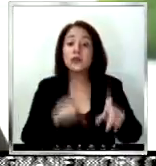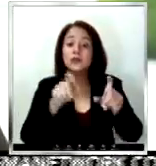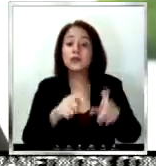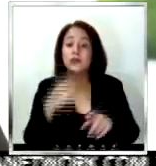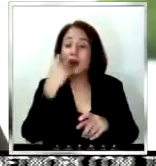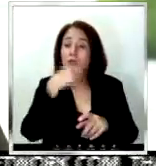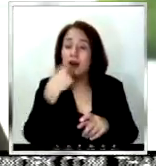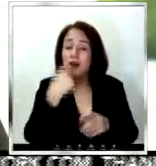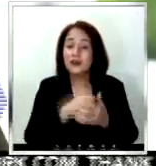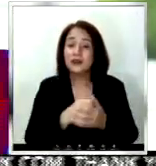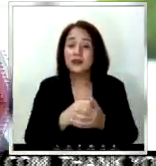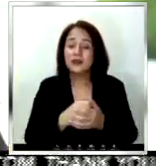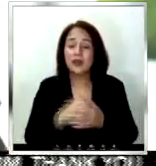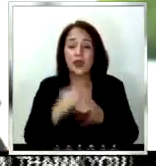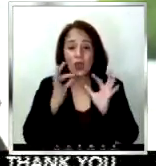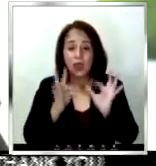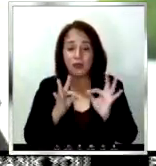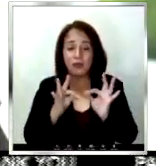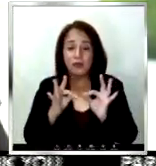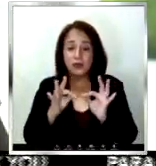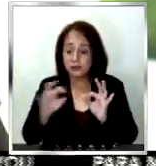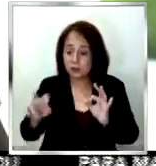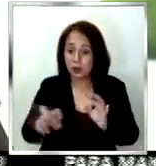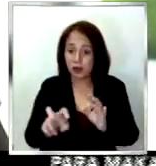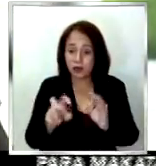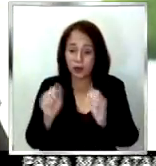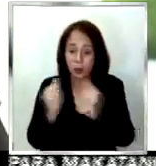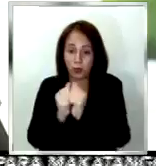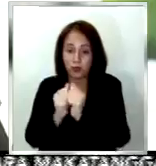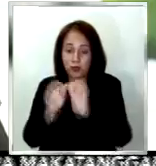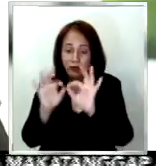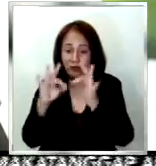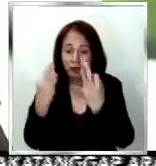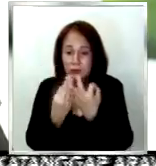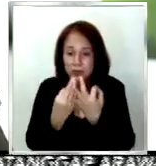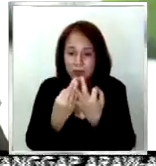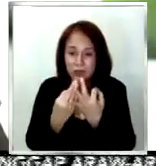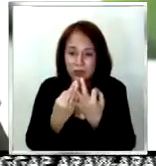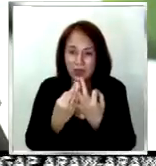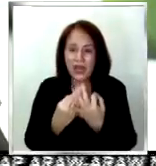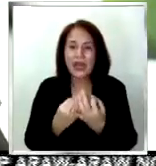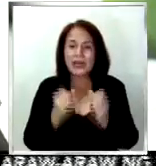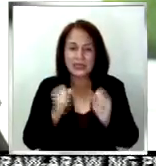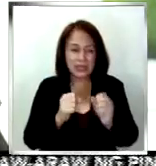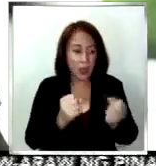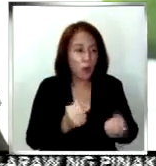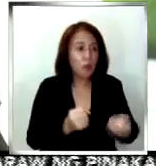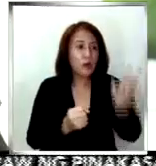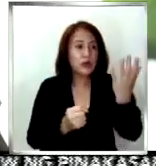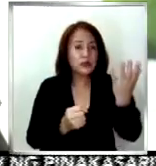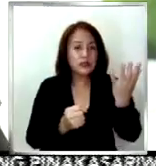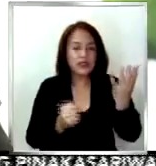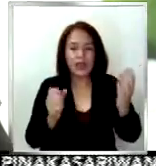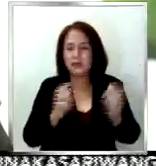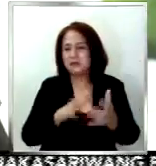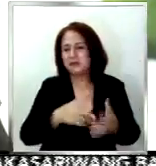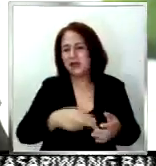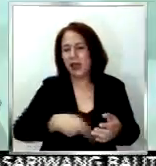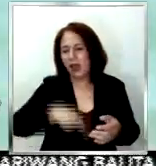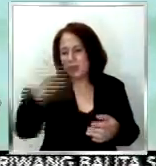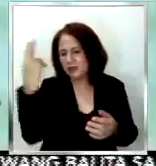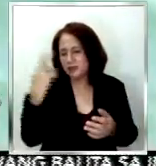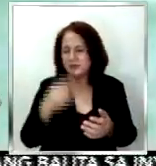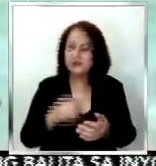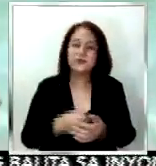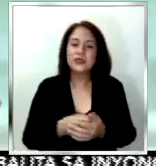traveling as a family, it can equate to a relevant amount of